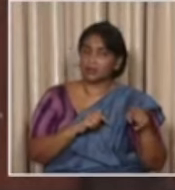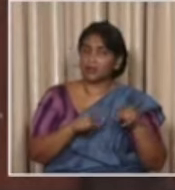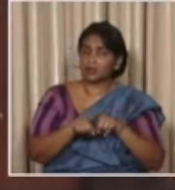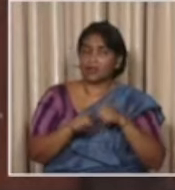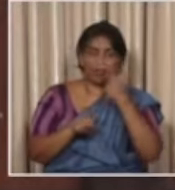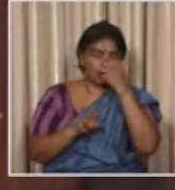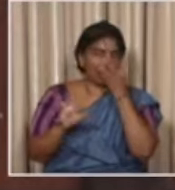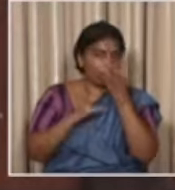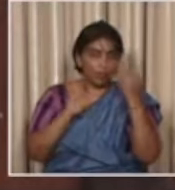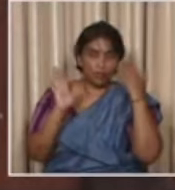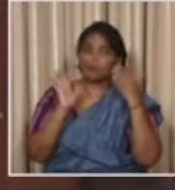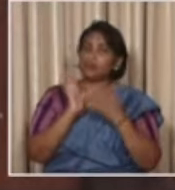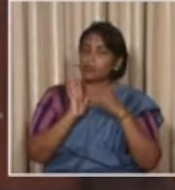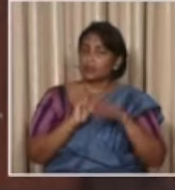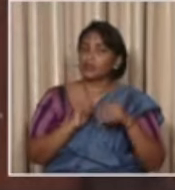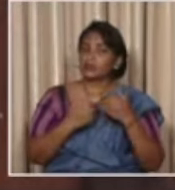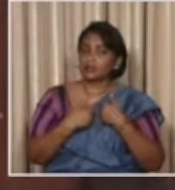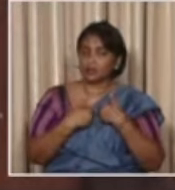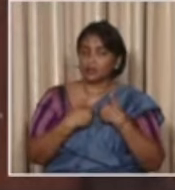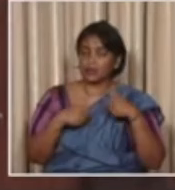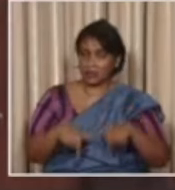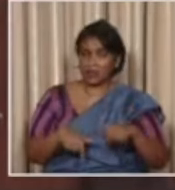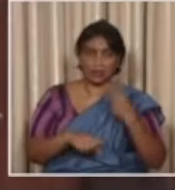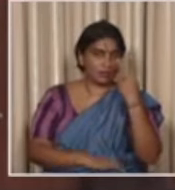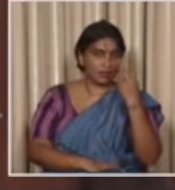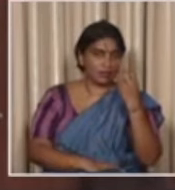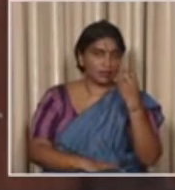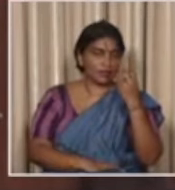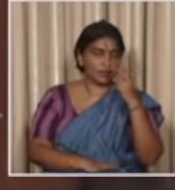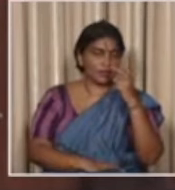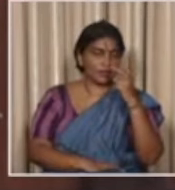දැන් මේ වෙනකොට මේ පාස්කු ප්‍රහාරය පිළිබඳ ආවන් පස්සේ බංගා තියෙනවා මම මේ දැන්